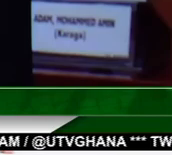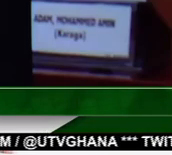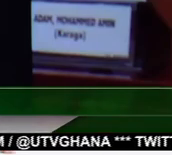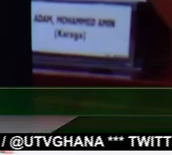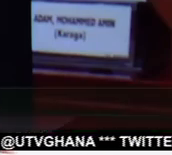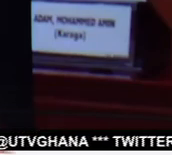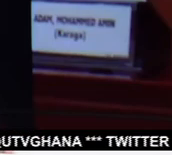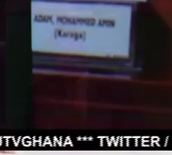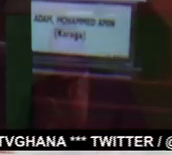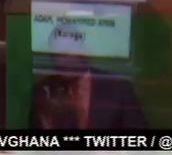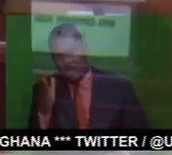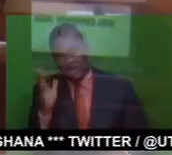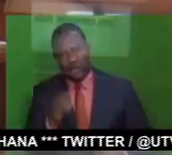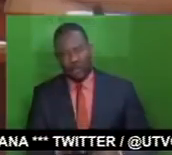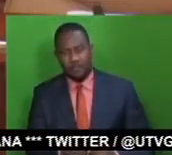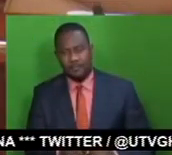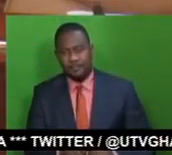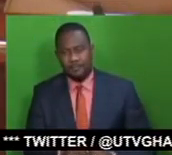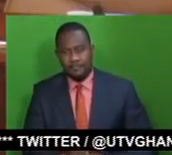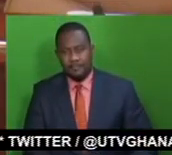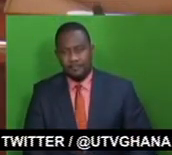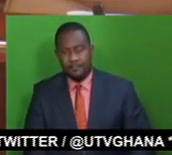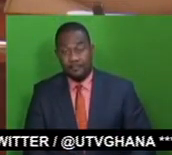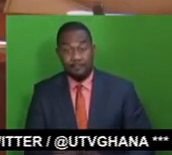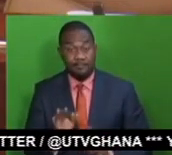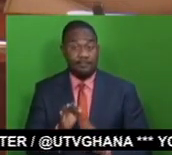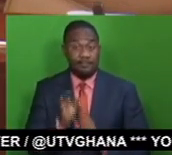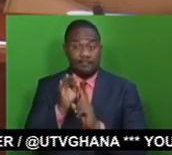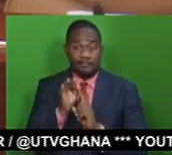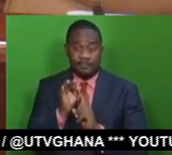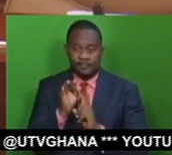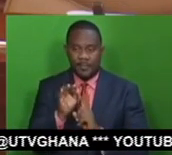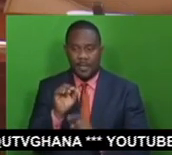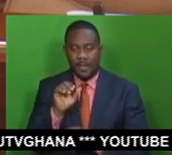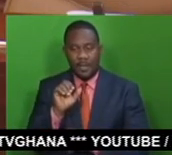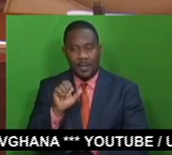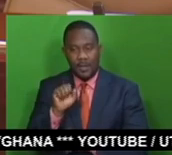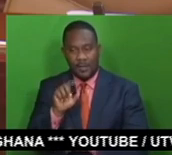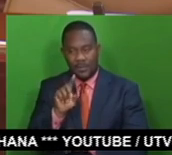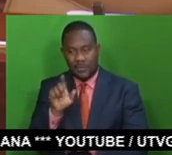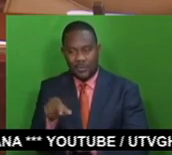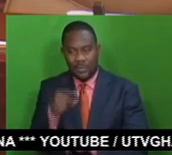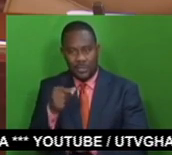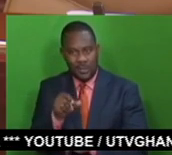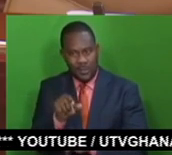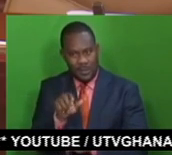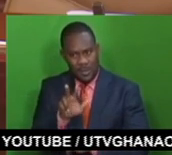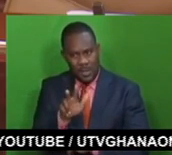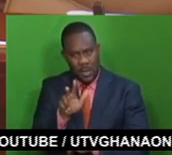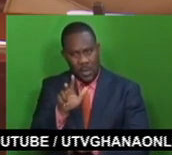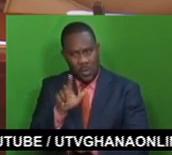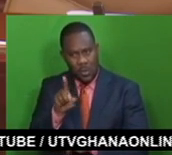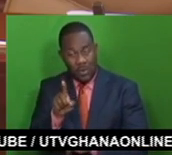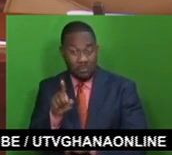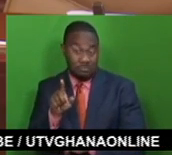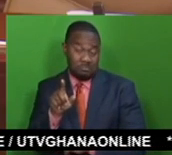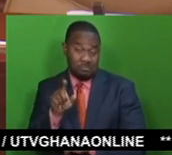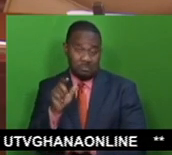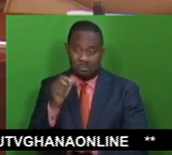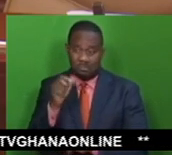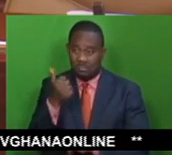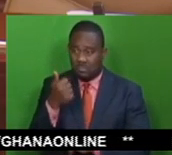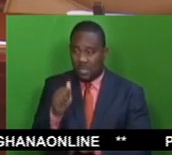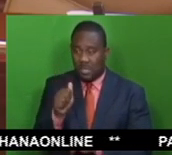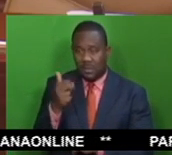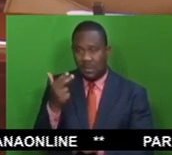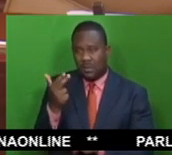toja se sika ye de bema atemu adwumaku no ane de bema emrachebedwa no ma pani eden krata akokoto